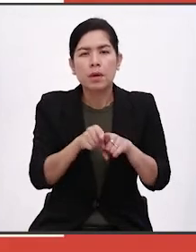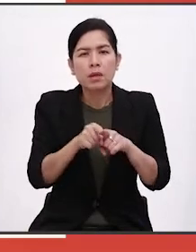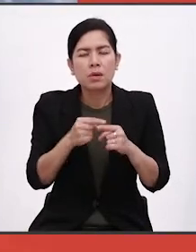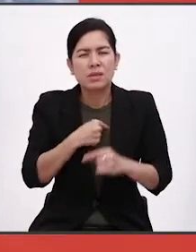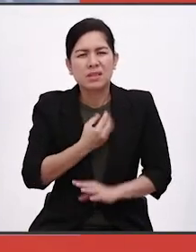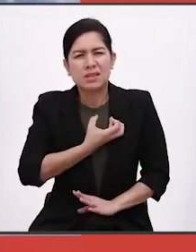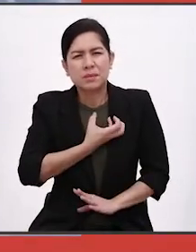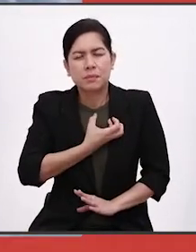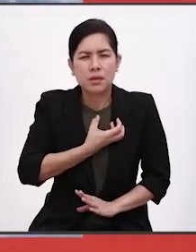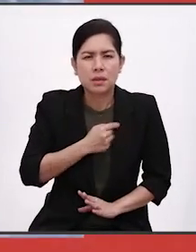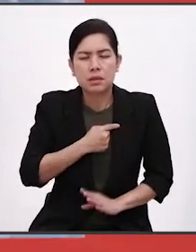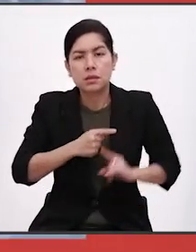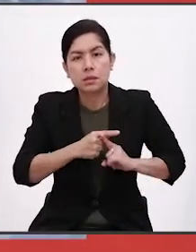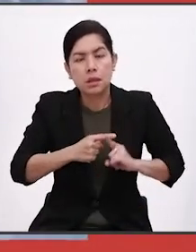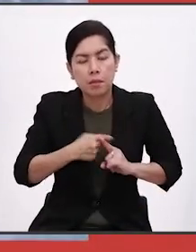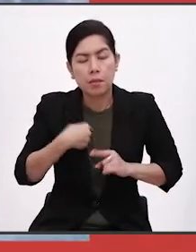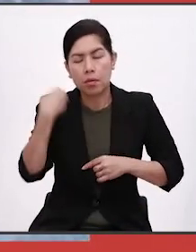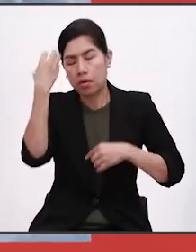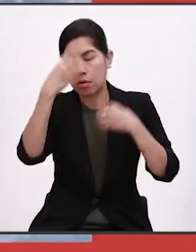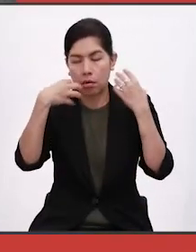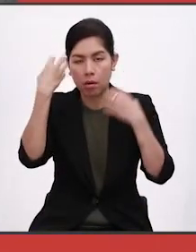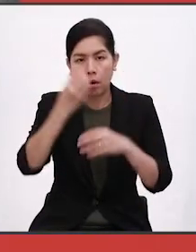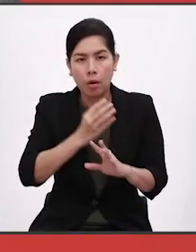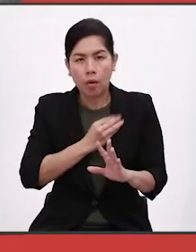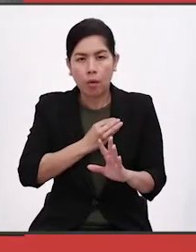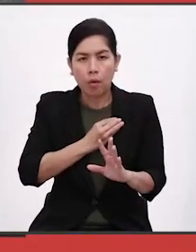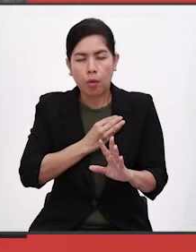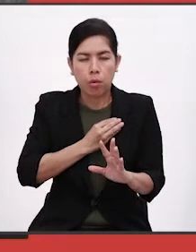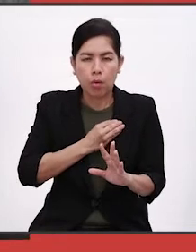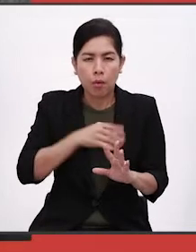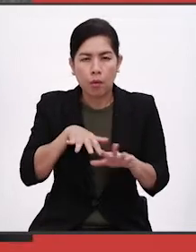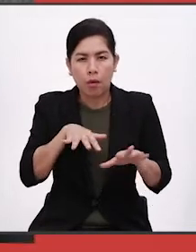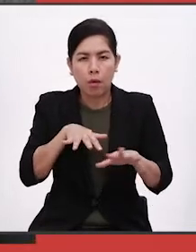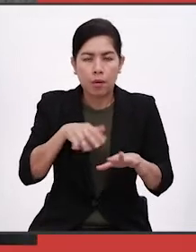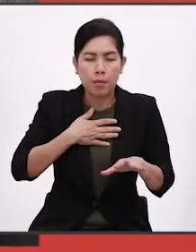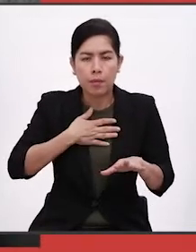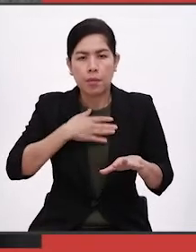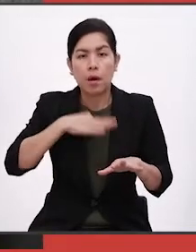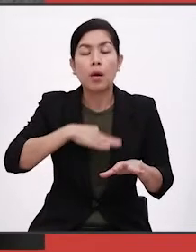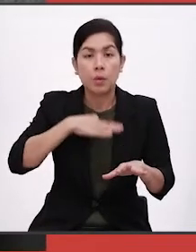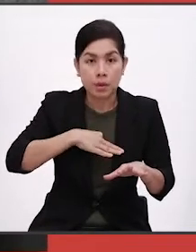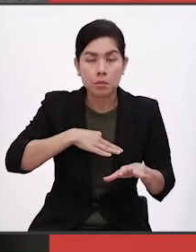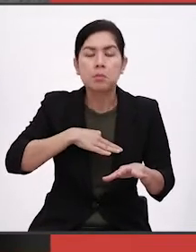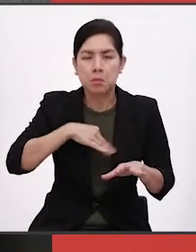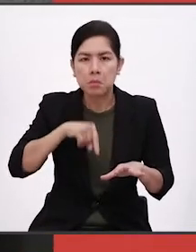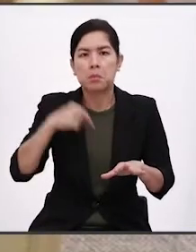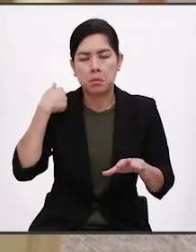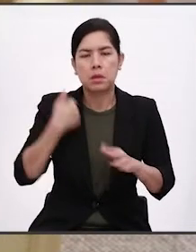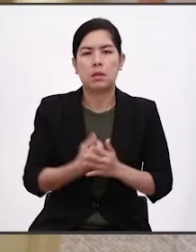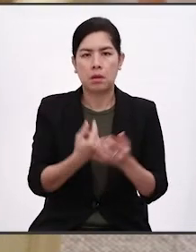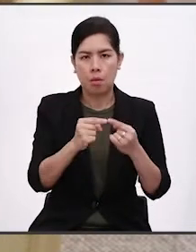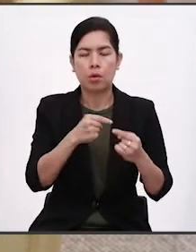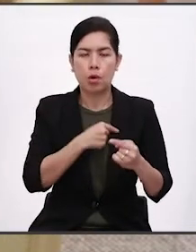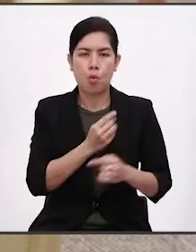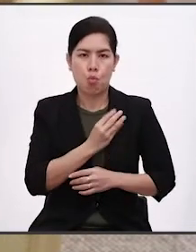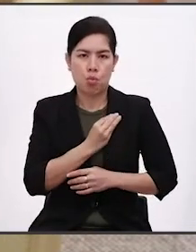แน่นใจเต้นใจสั่นหน้ามือเป็นลมก็มีเหมือนกันแต่ว่าต้องเกิดอาการขณะที่หัวใจทำงานหนักนะครับเพราะหัวใจ